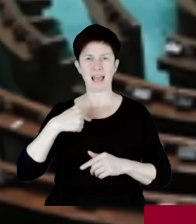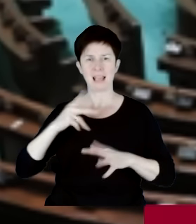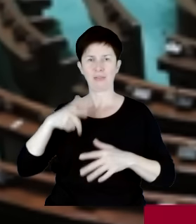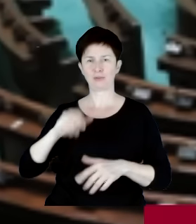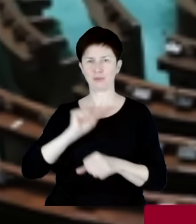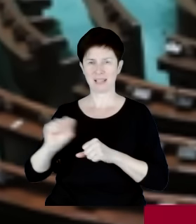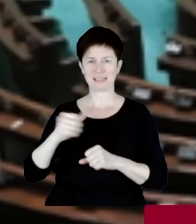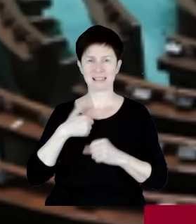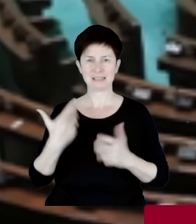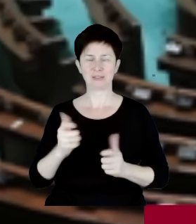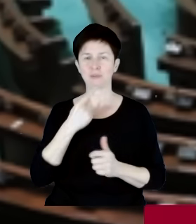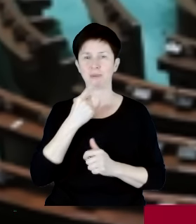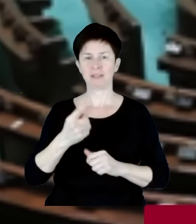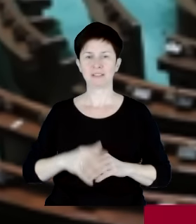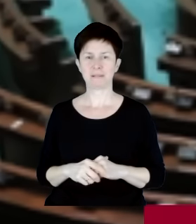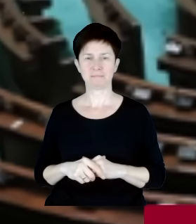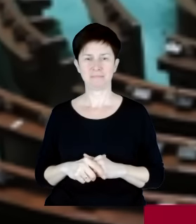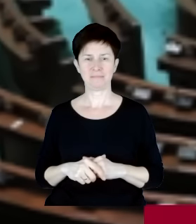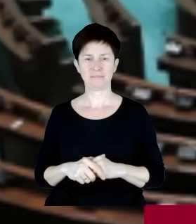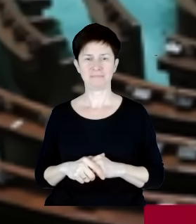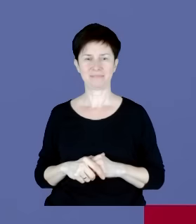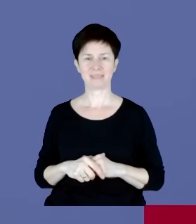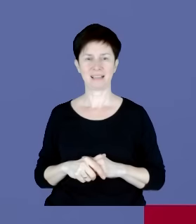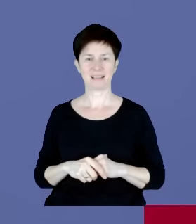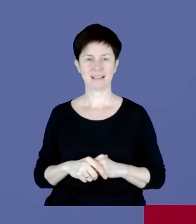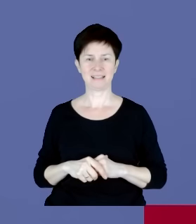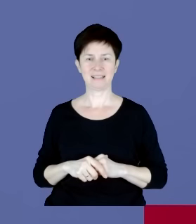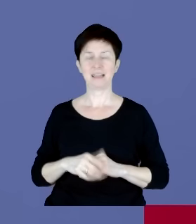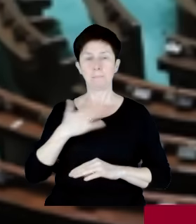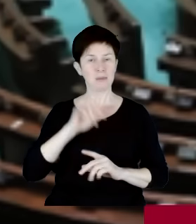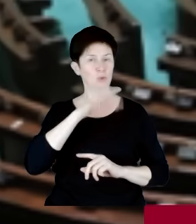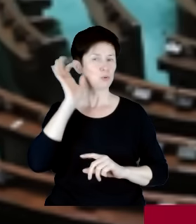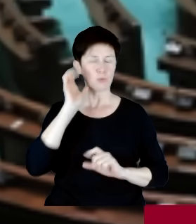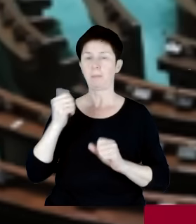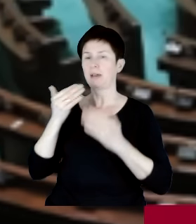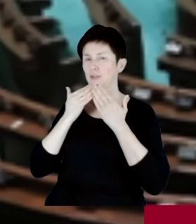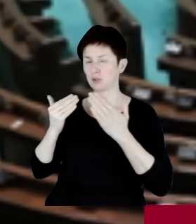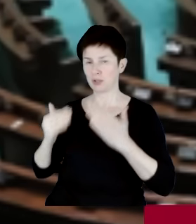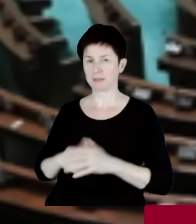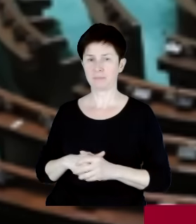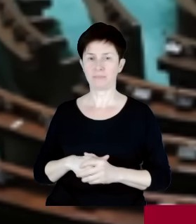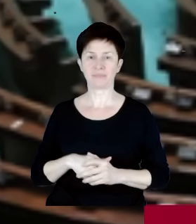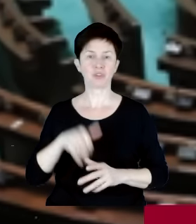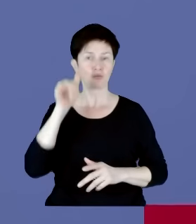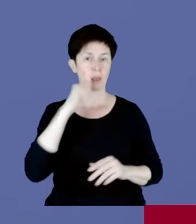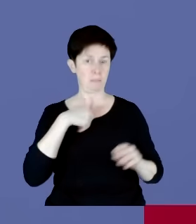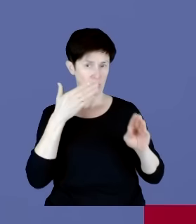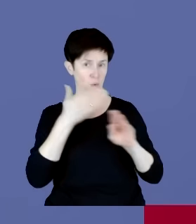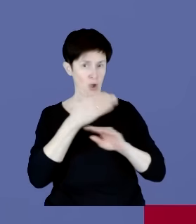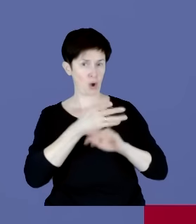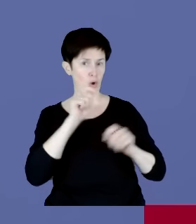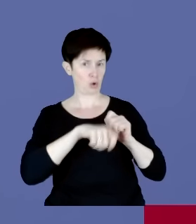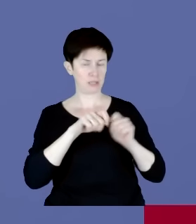przypominam. Chociaż miło się pani słucha. Bardzo dziękuję panie redaktorze. Pani wczoraj brała udział w kontrolach? Bezpośrednio w kontrolach nie, ale